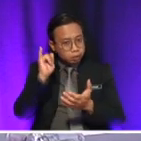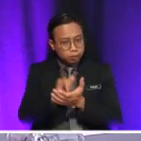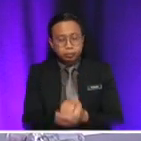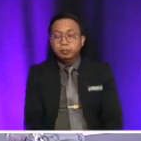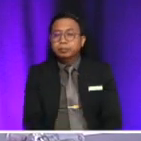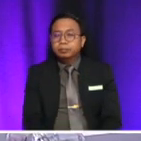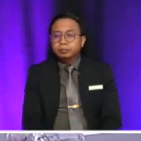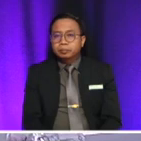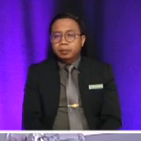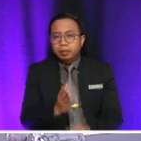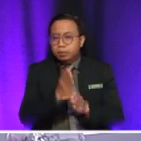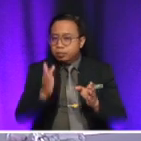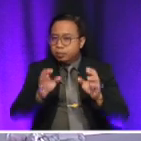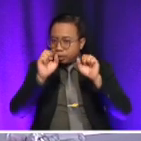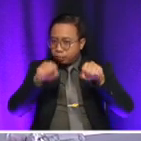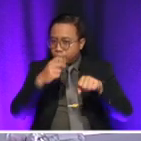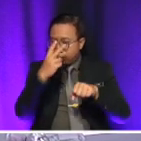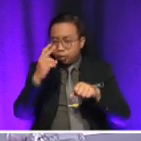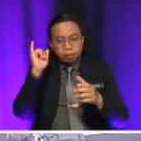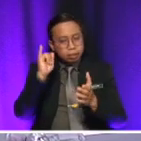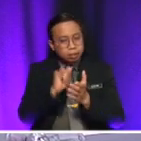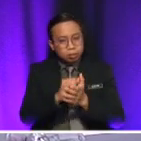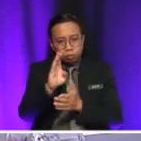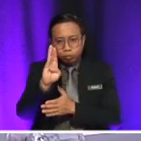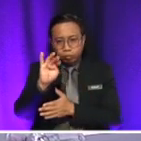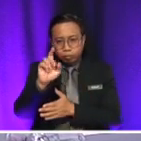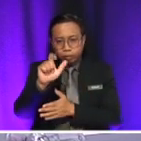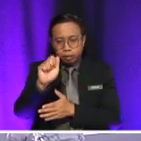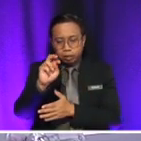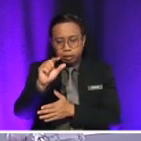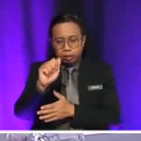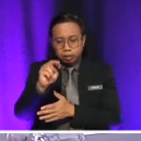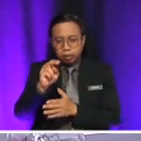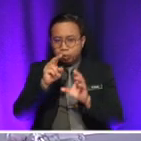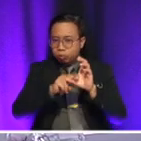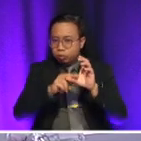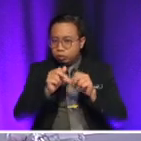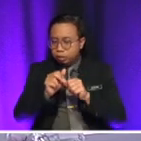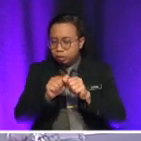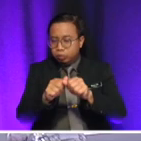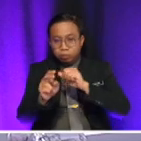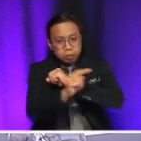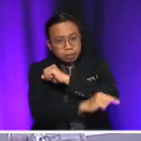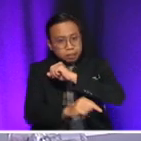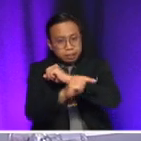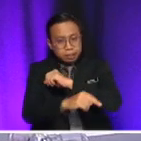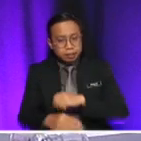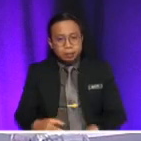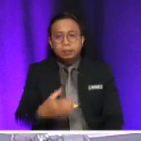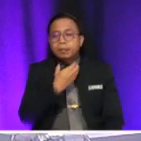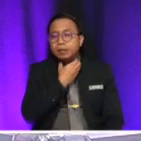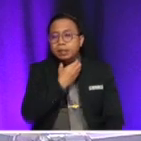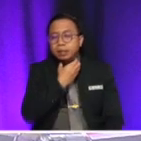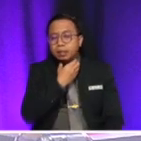sebelahnya Irfan kita boleh tengok itulah bilangin kursi mengikut negeri yamannya negeri perak